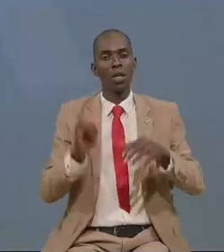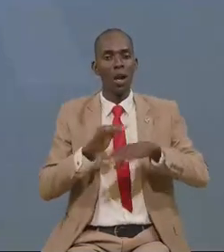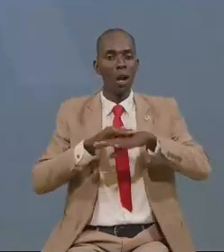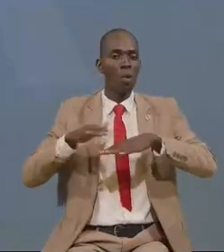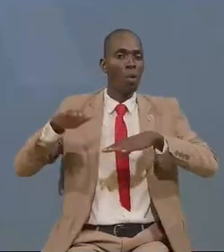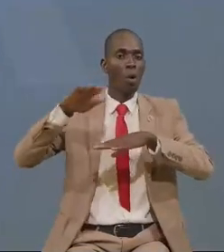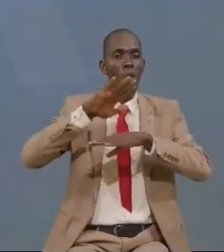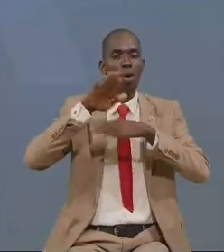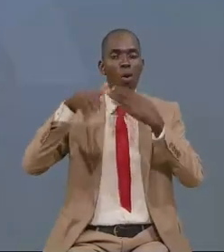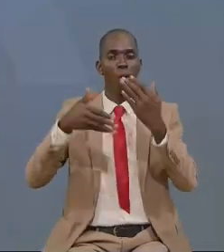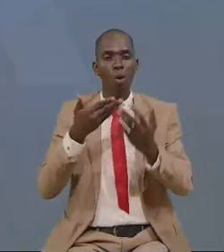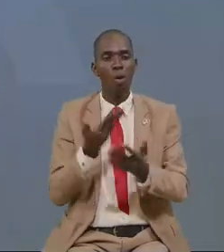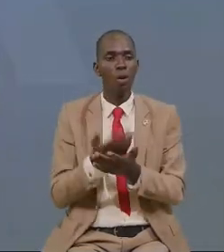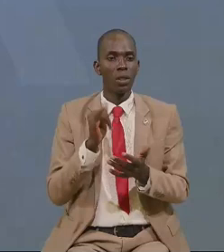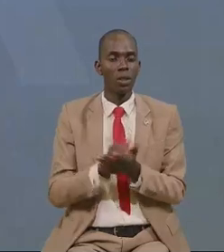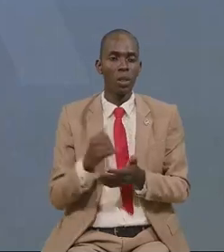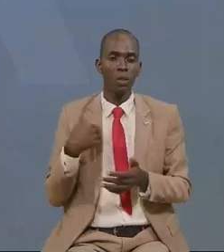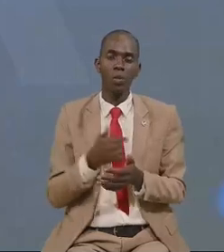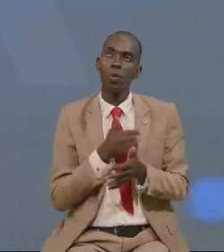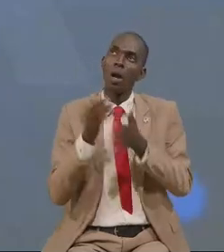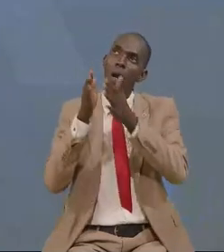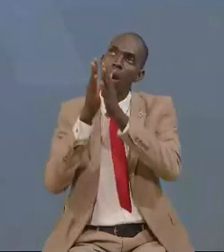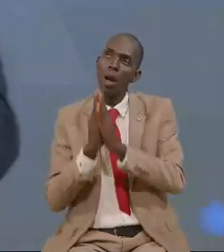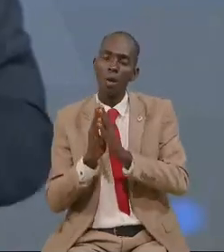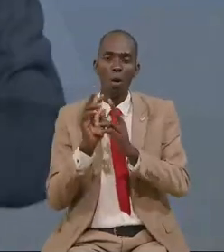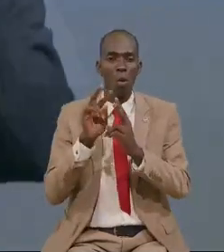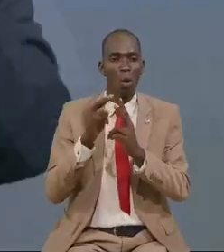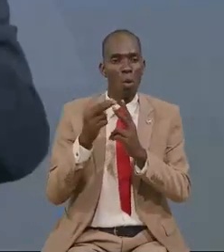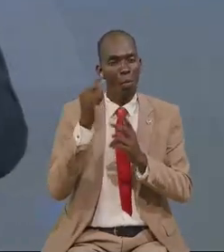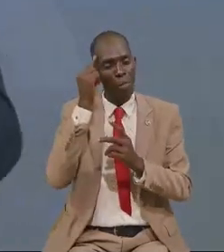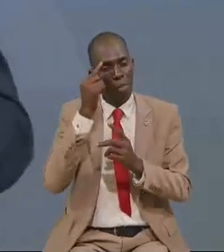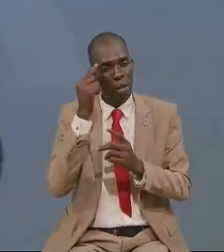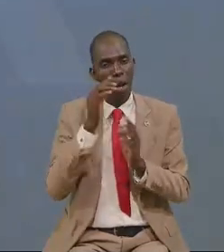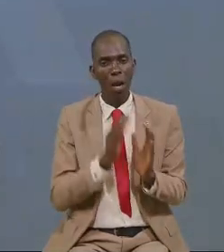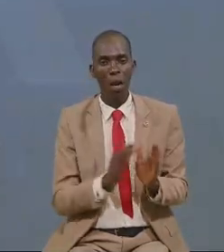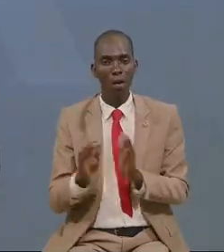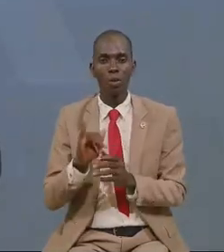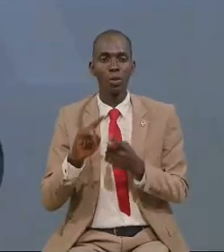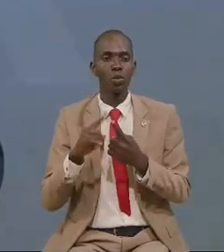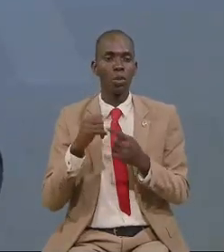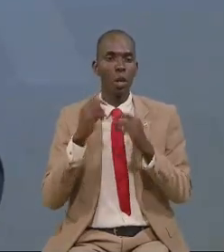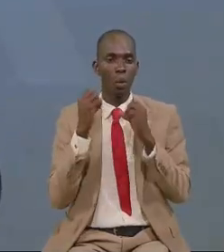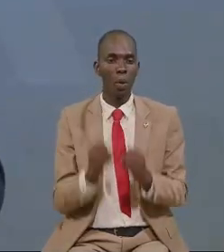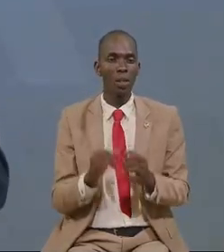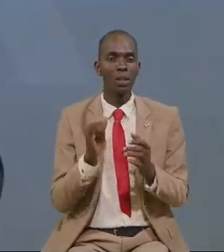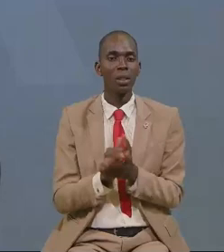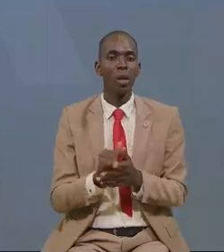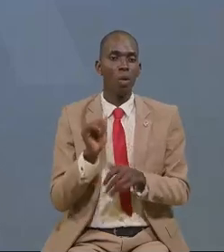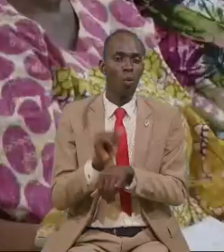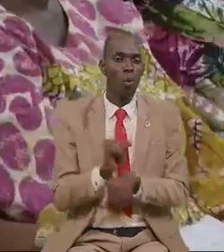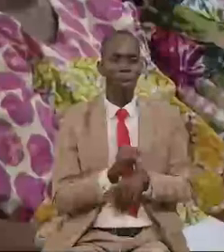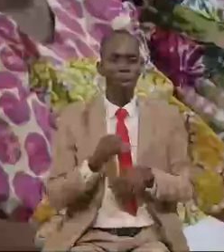ce que nous demandons ou pensons par la puissance qui agit en nous.